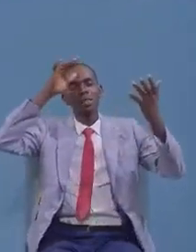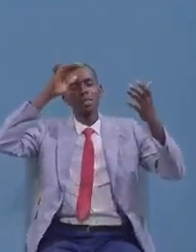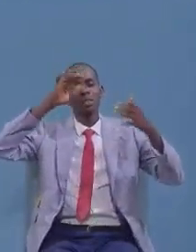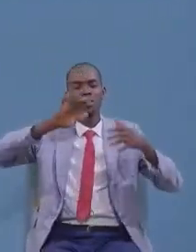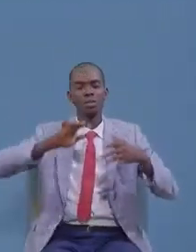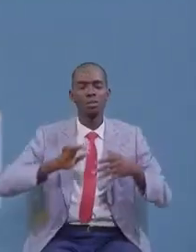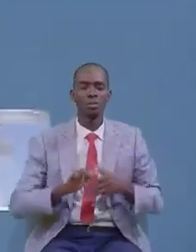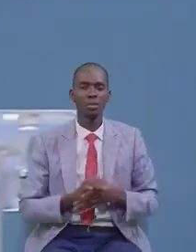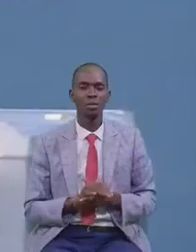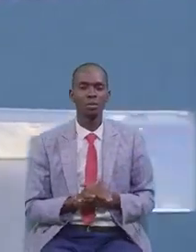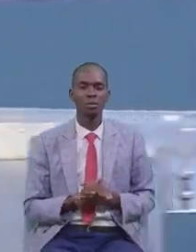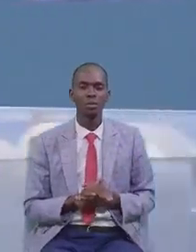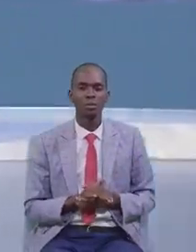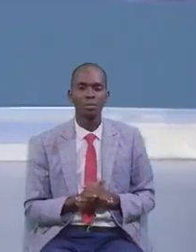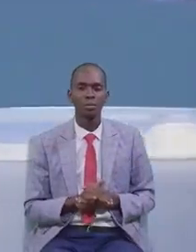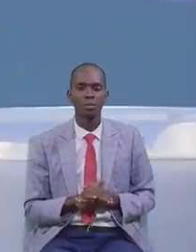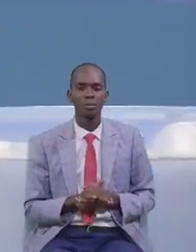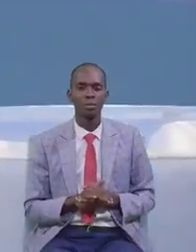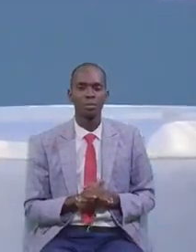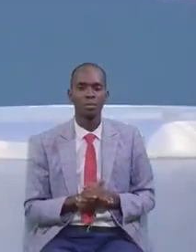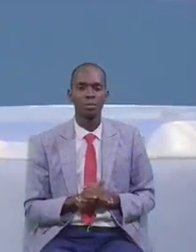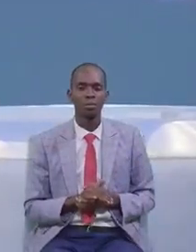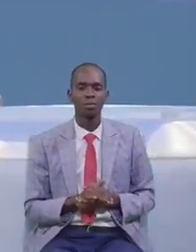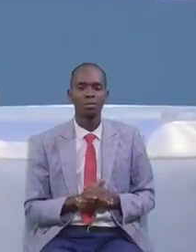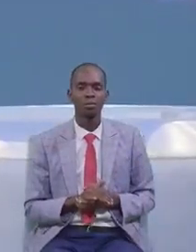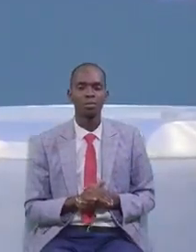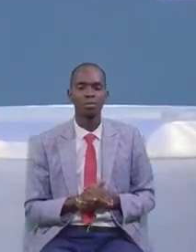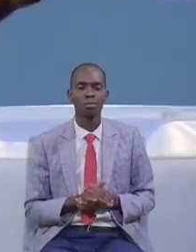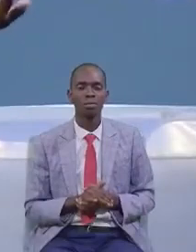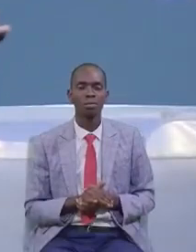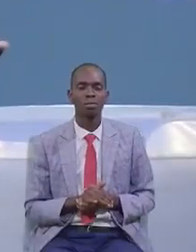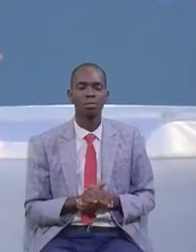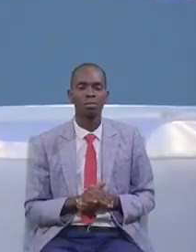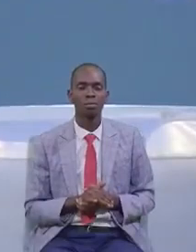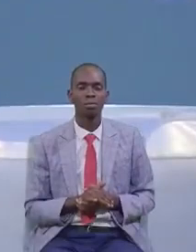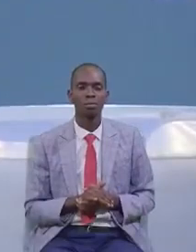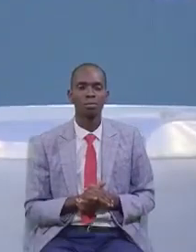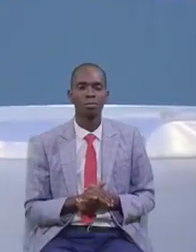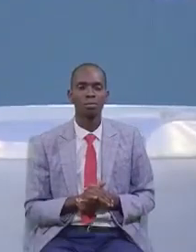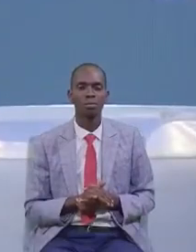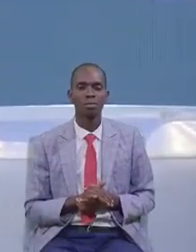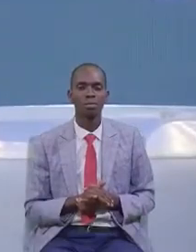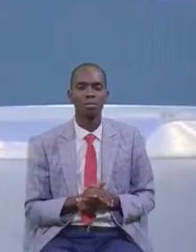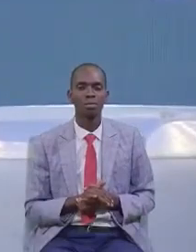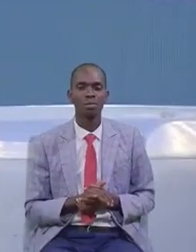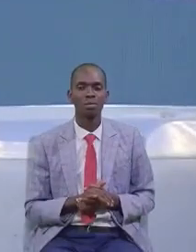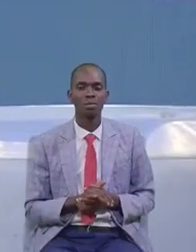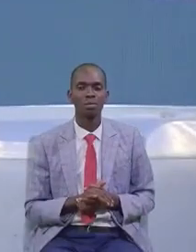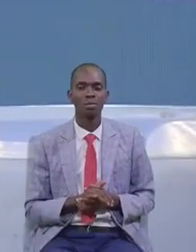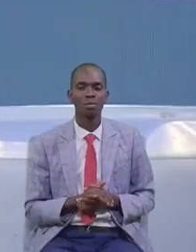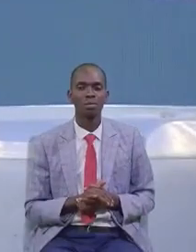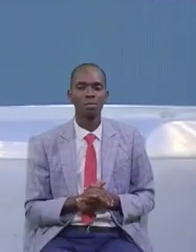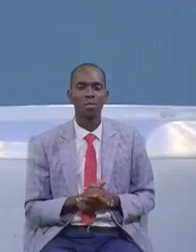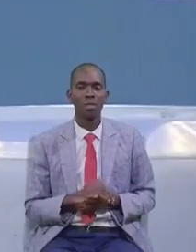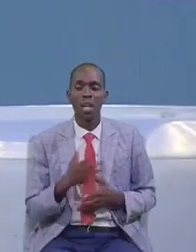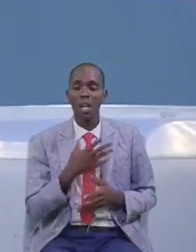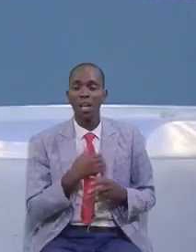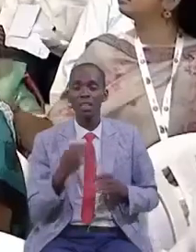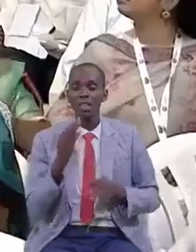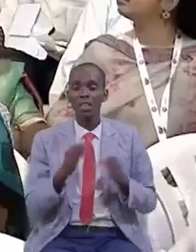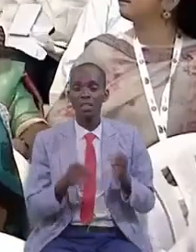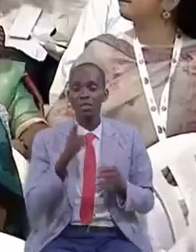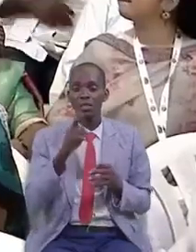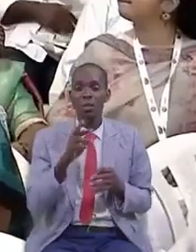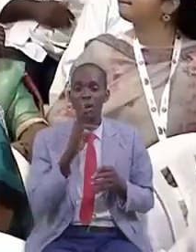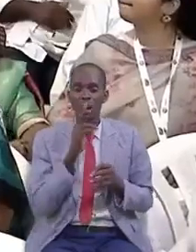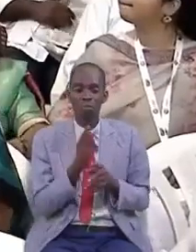మనలను ఈ లోకంలోకి పంపించినప్పుడు ఆయనకు మన పట్ల ఎదురు చూపు ఉంది, ఆశిస్తున్నాడు. నమ్మిన వారు గట్టిగా ఆమేన్ చెప్దాం. And if you're mindful of